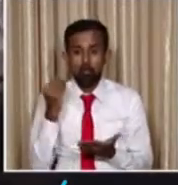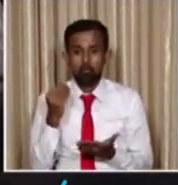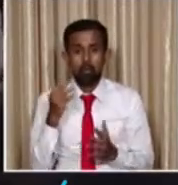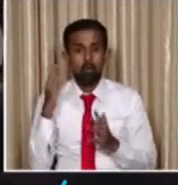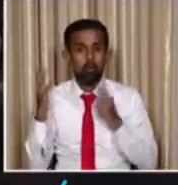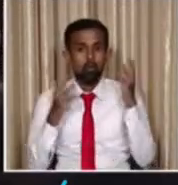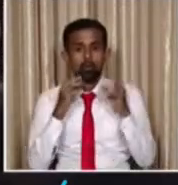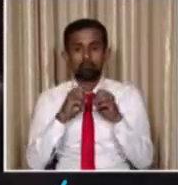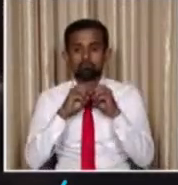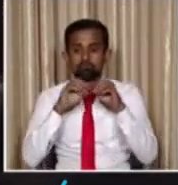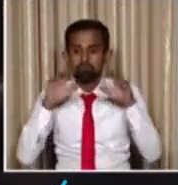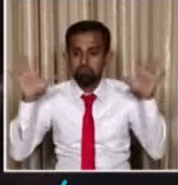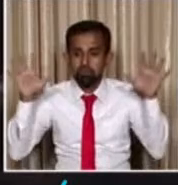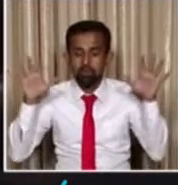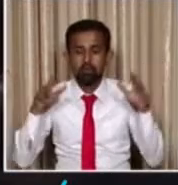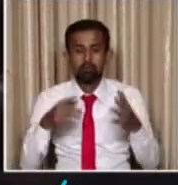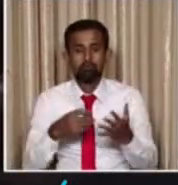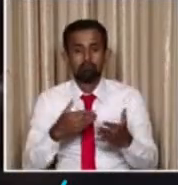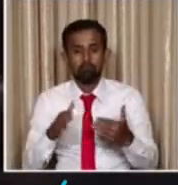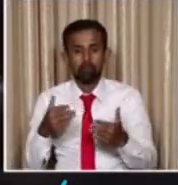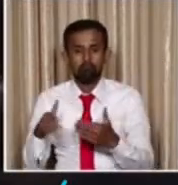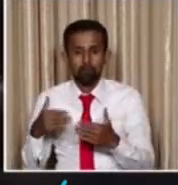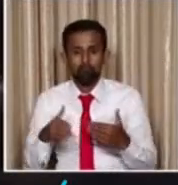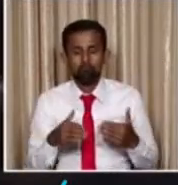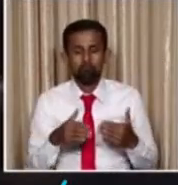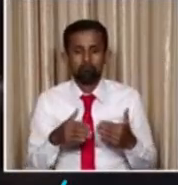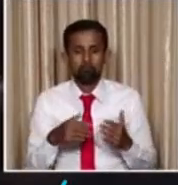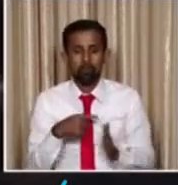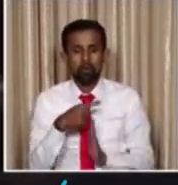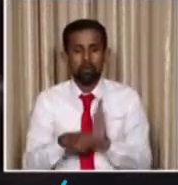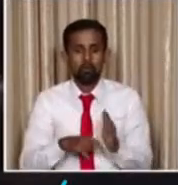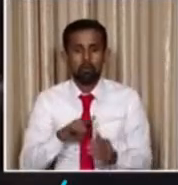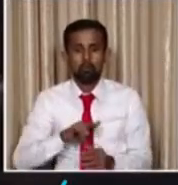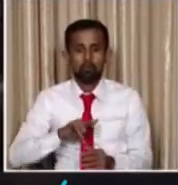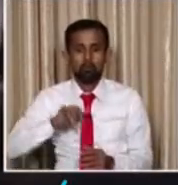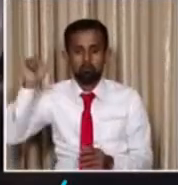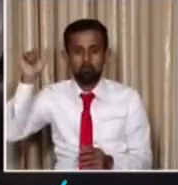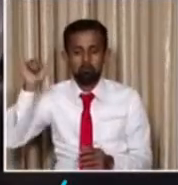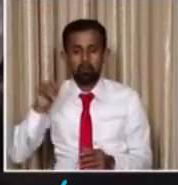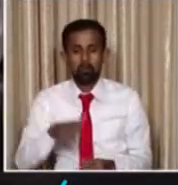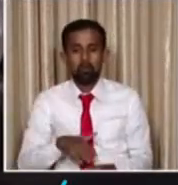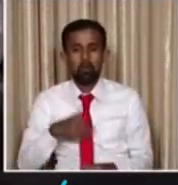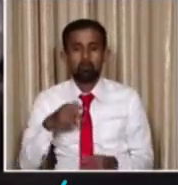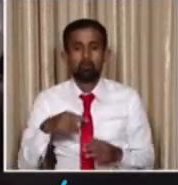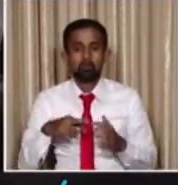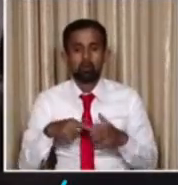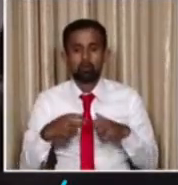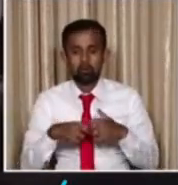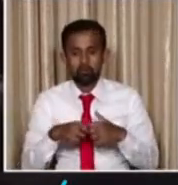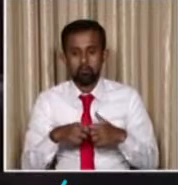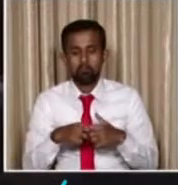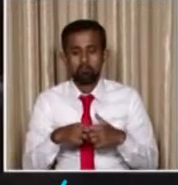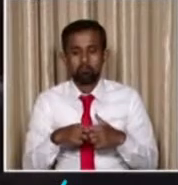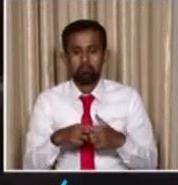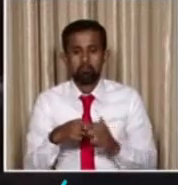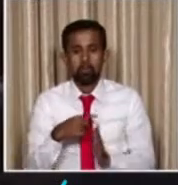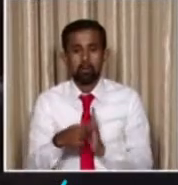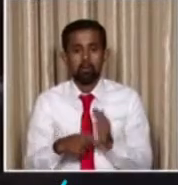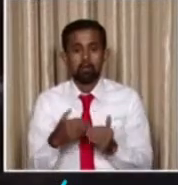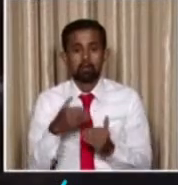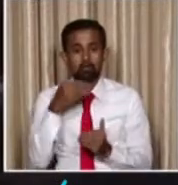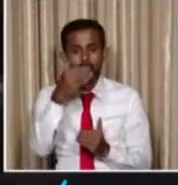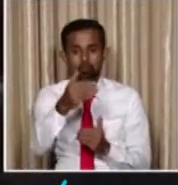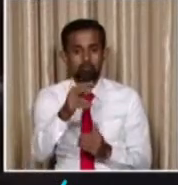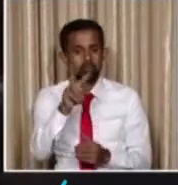පුරාම විසිරලා ඉන්නවා. විවිධ කරුණු මත මේ රටෙන් පිට වෙලා ප්‍රධානතම හේතුව තමයි මේ ආර්ථික බංකොලොත්කම. අපේ රටේ අනාගතය